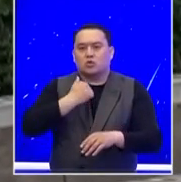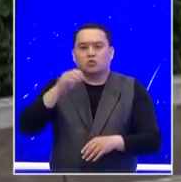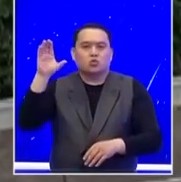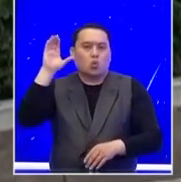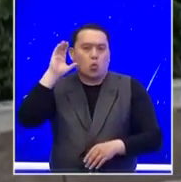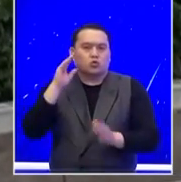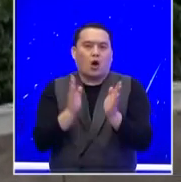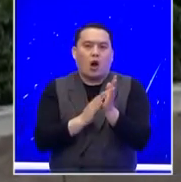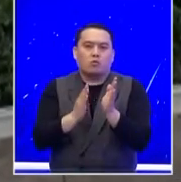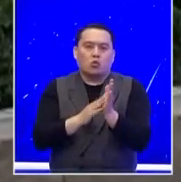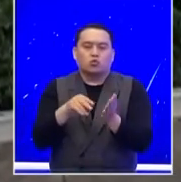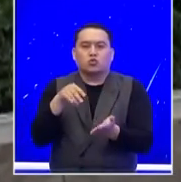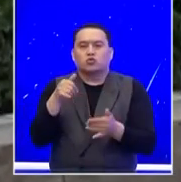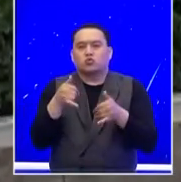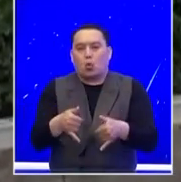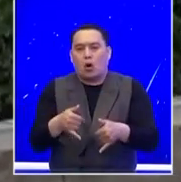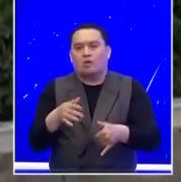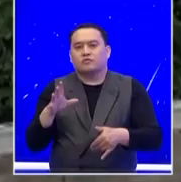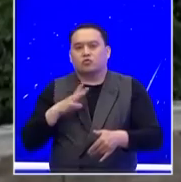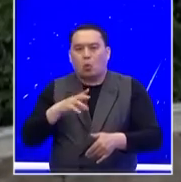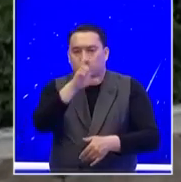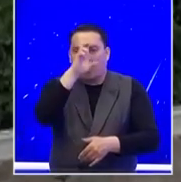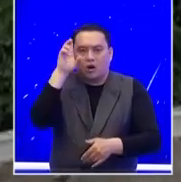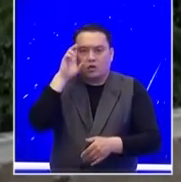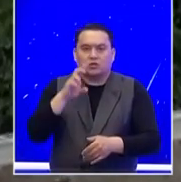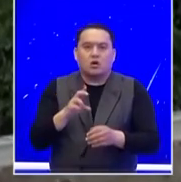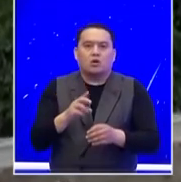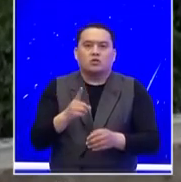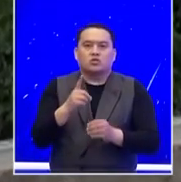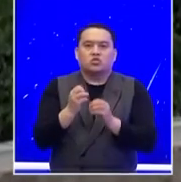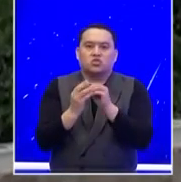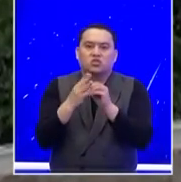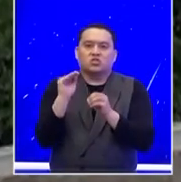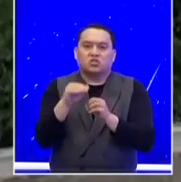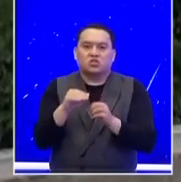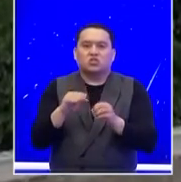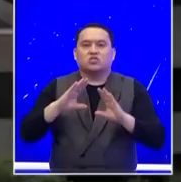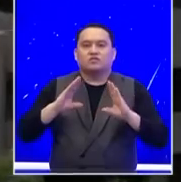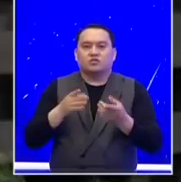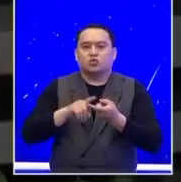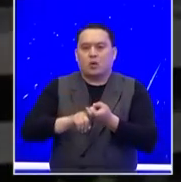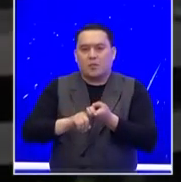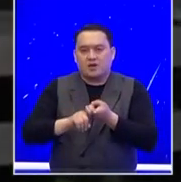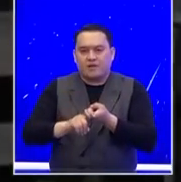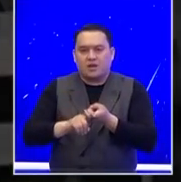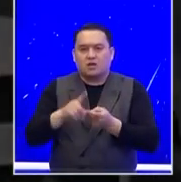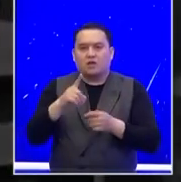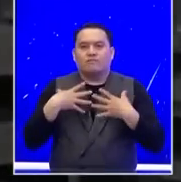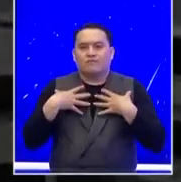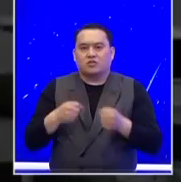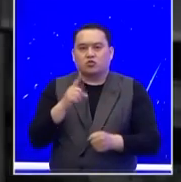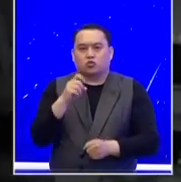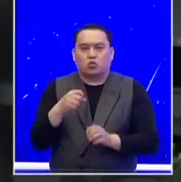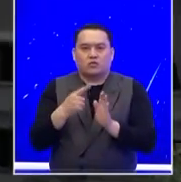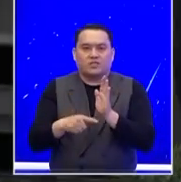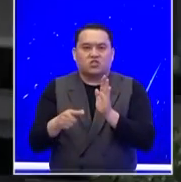слушатели аплодируют стоя. Отметим, на сегодня в Бразилии зафиксировано более 14 тысяч случаев заболевания коронавирусом. Выздоровело